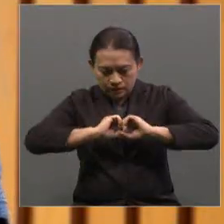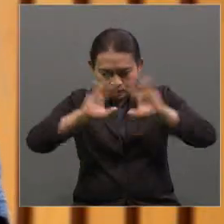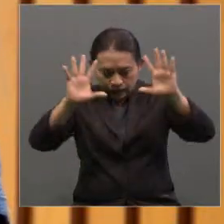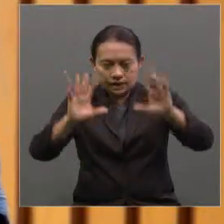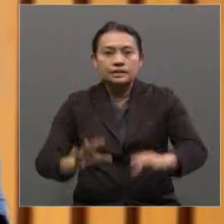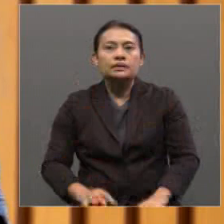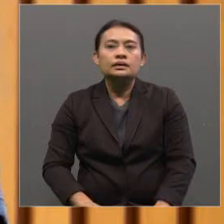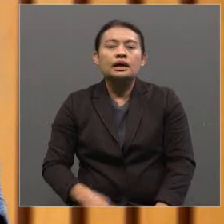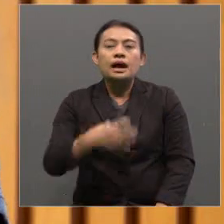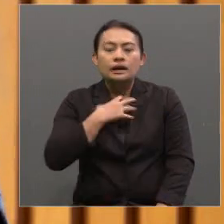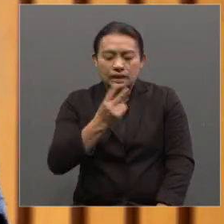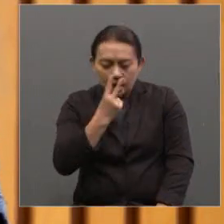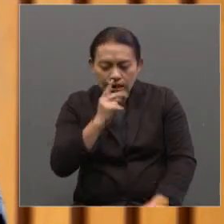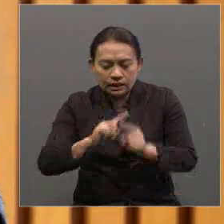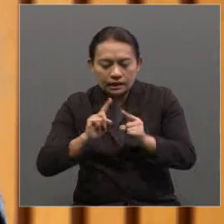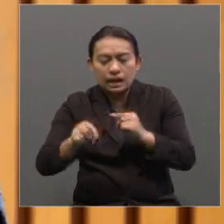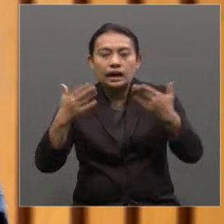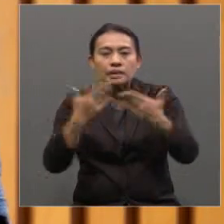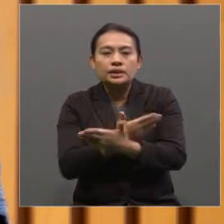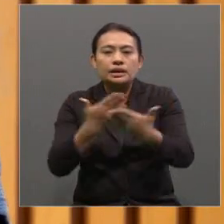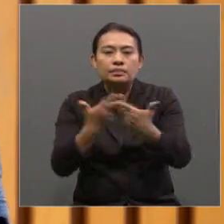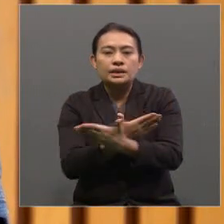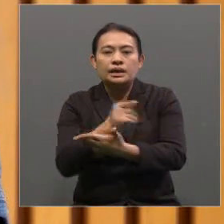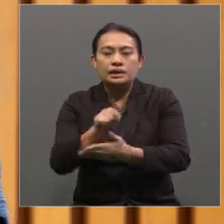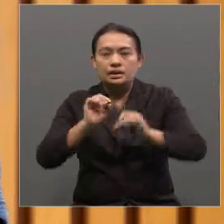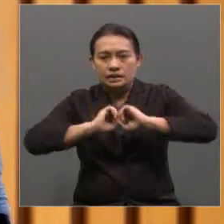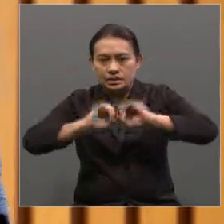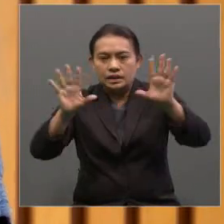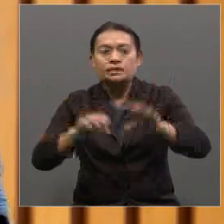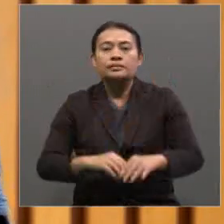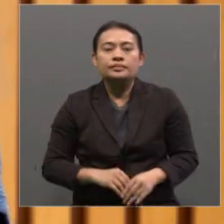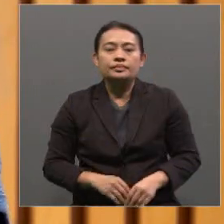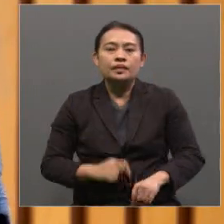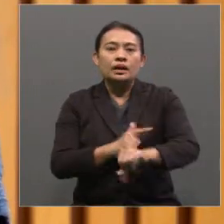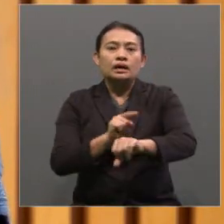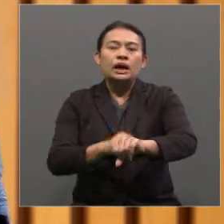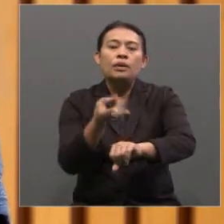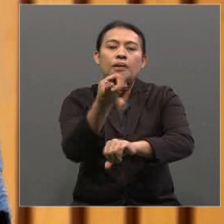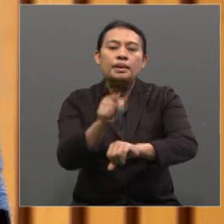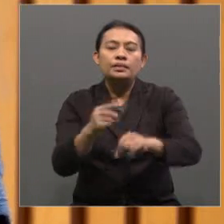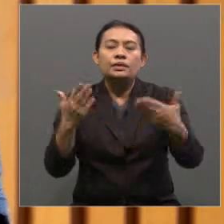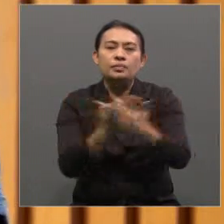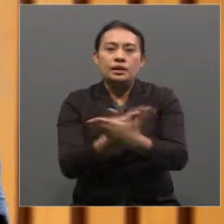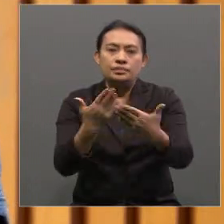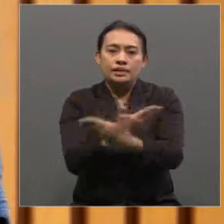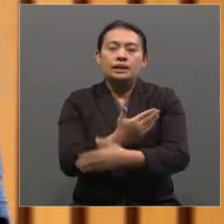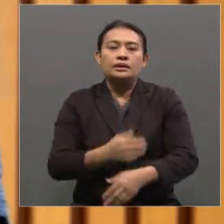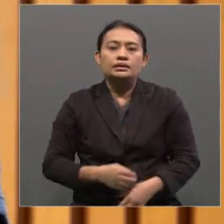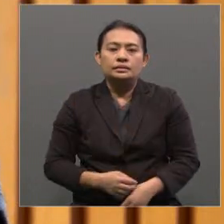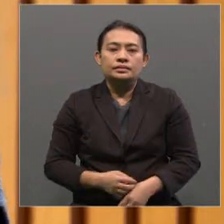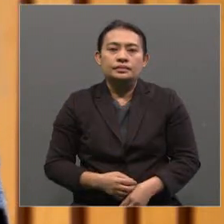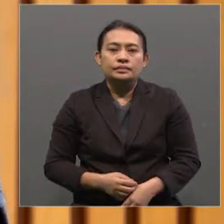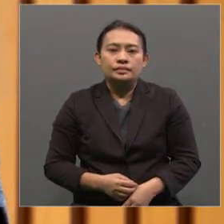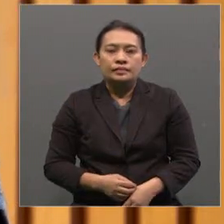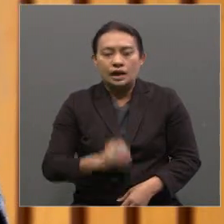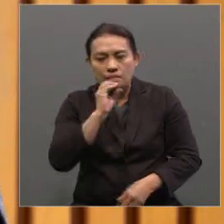ก็ต้องการเห็นความเปลี่ยนแปลงนะครับอย่างใช้เวลาไม่นาน ครับ ผมก็ไม่อยากจะบอกบางคนว่า